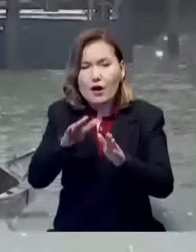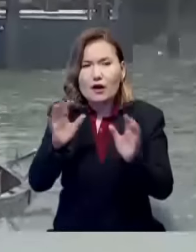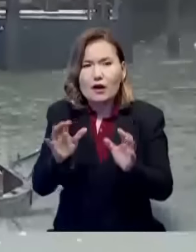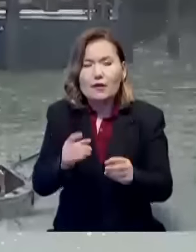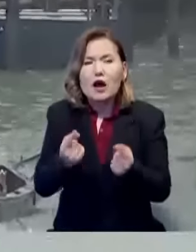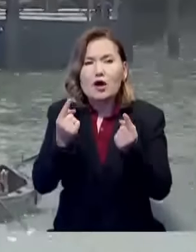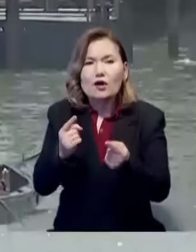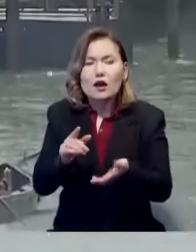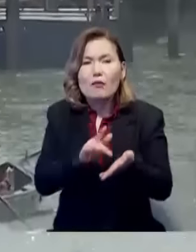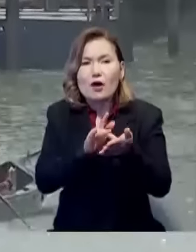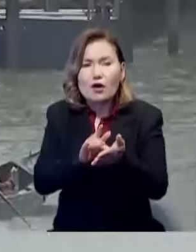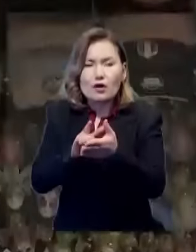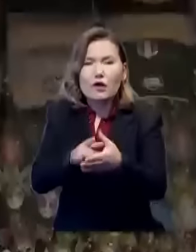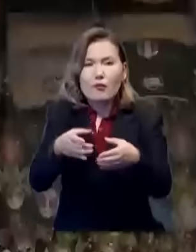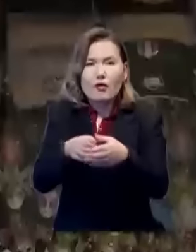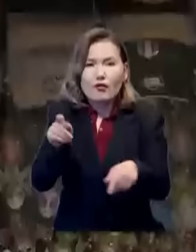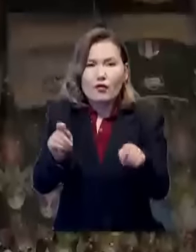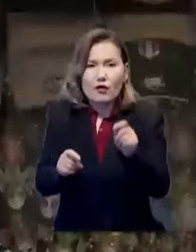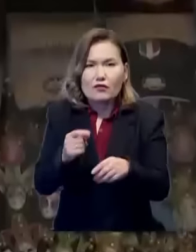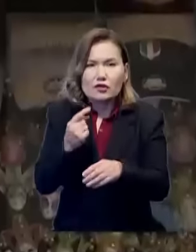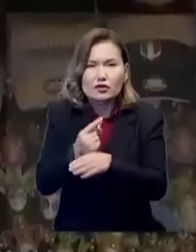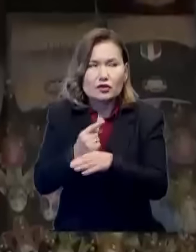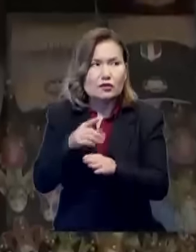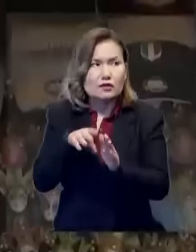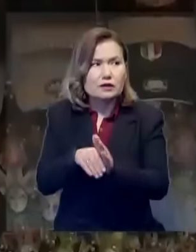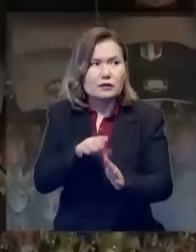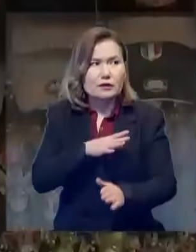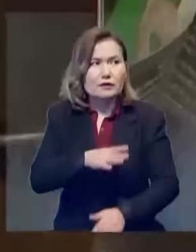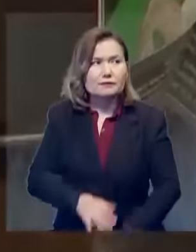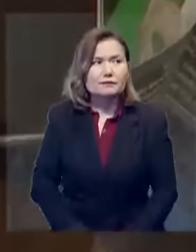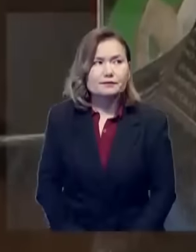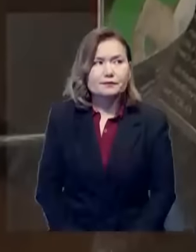ірі круиздердің кіруіне шектеу енгізген еді.